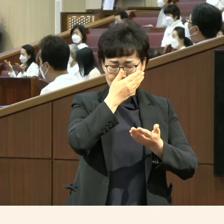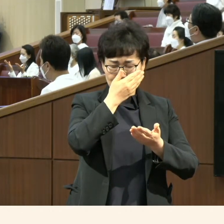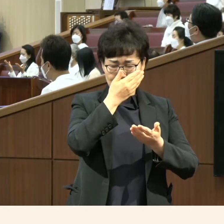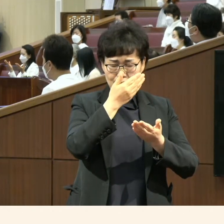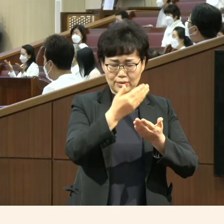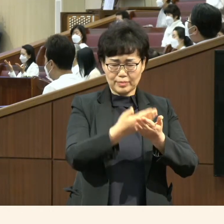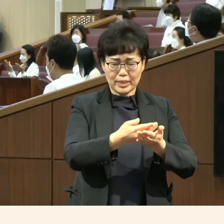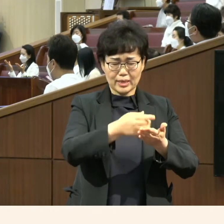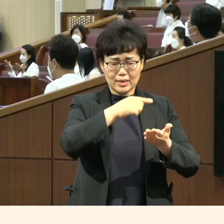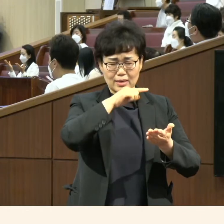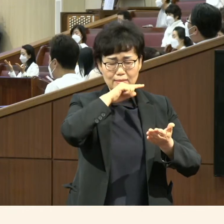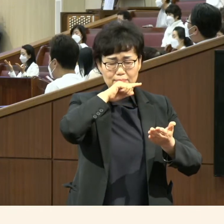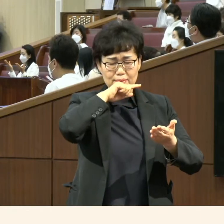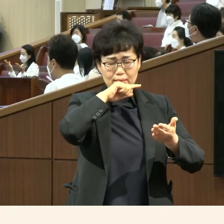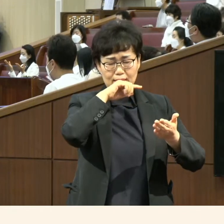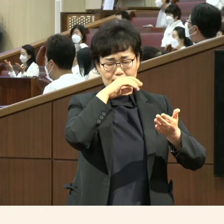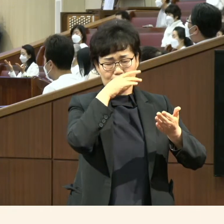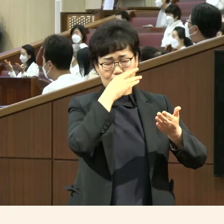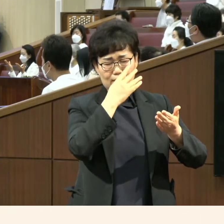보배